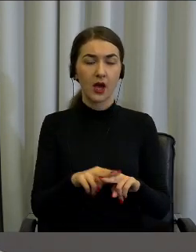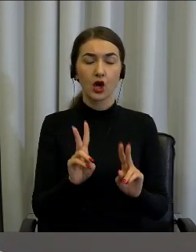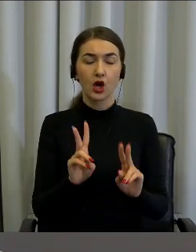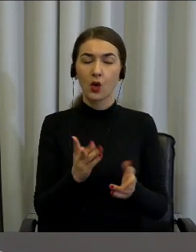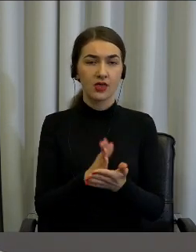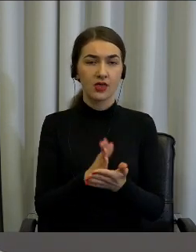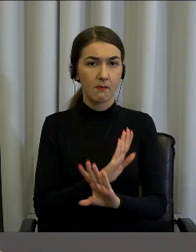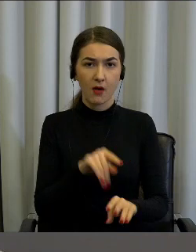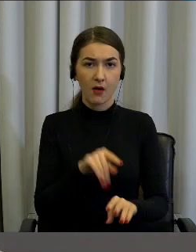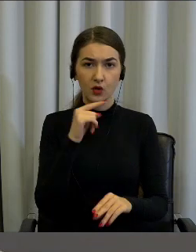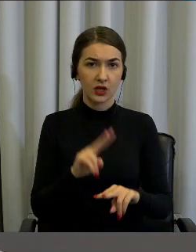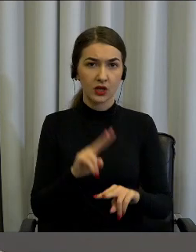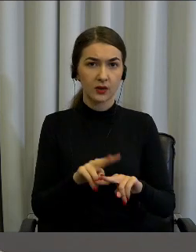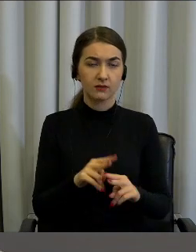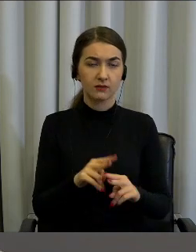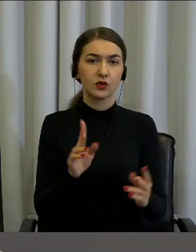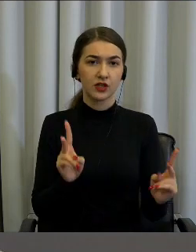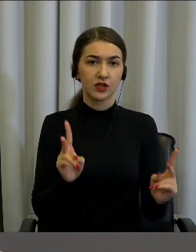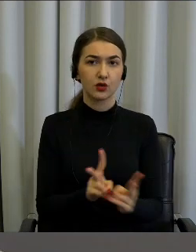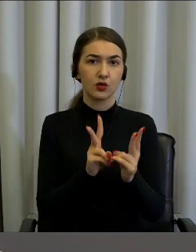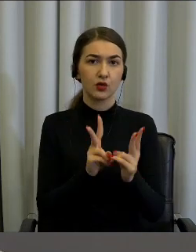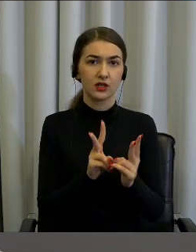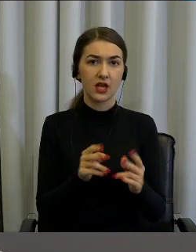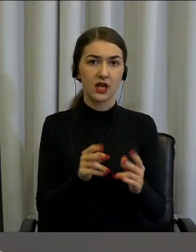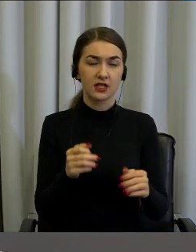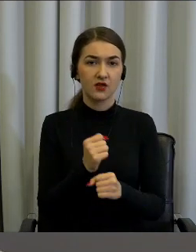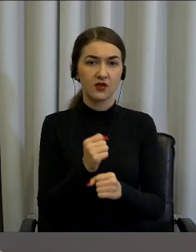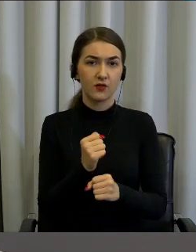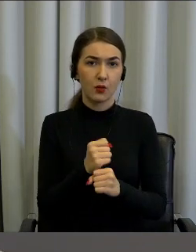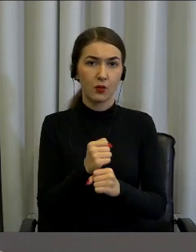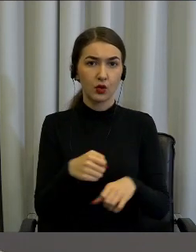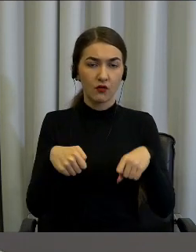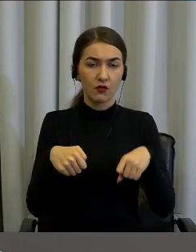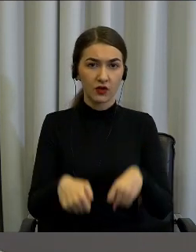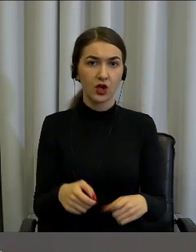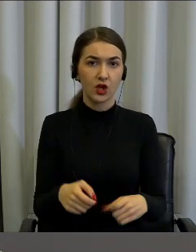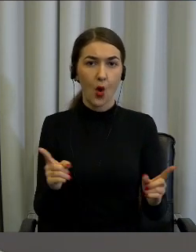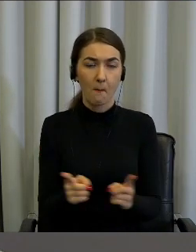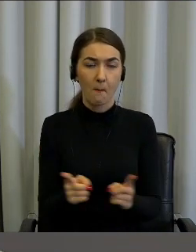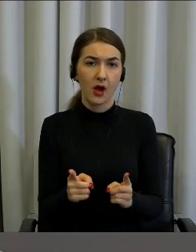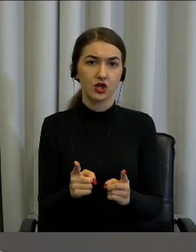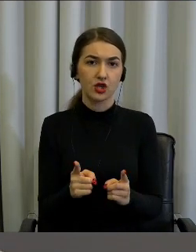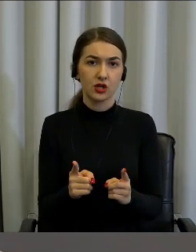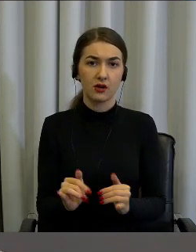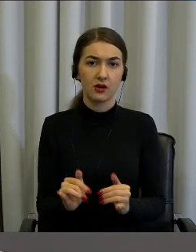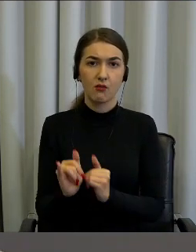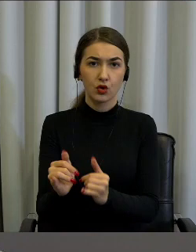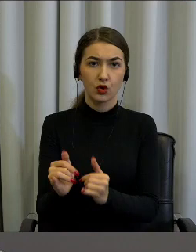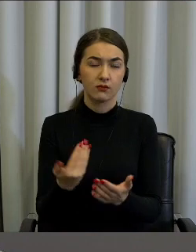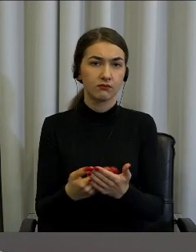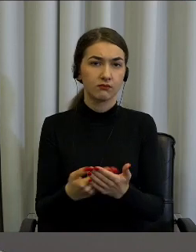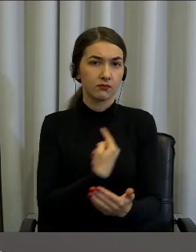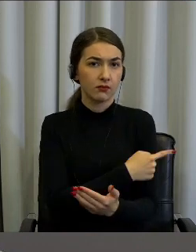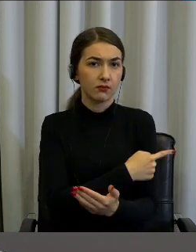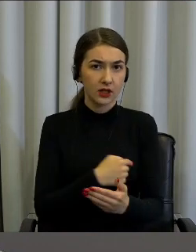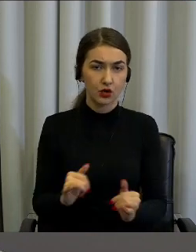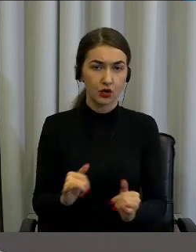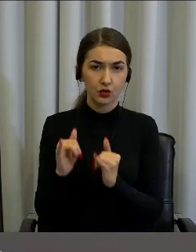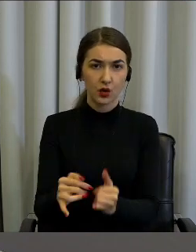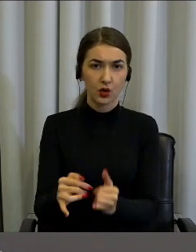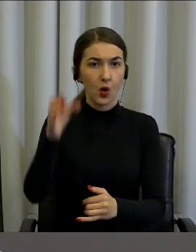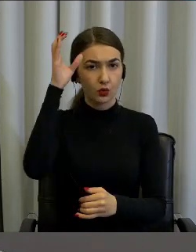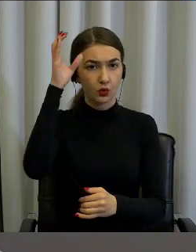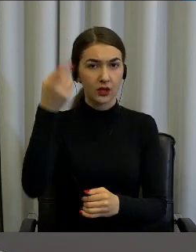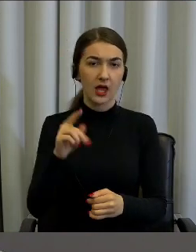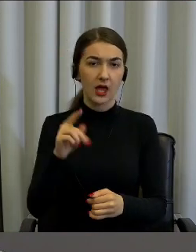зіткнулися з потенційною Владою роботи а також обмеженим доступом до основних послуг таких як медичне обслуговування освіта